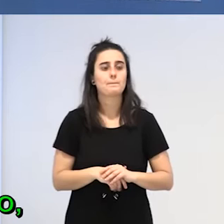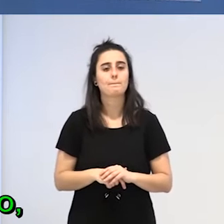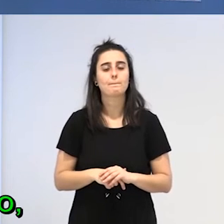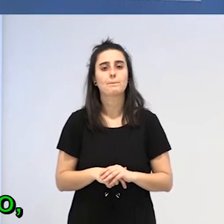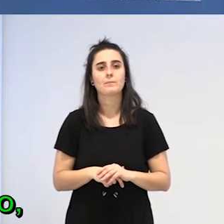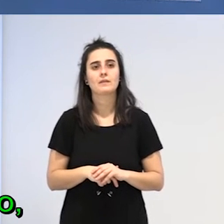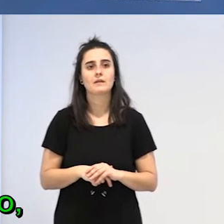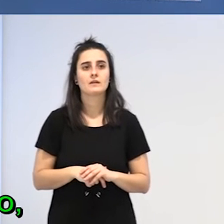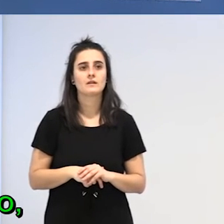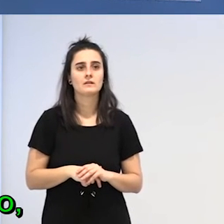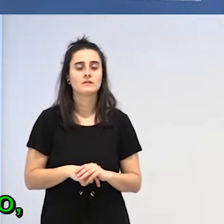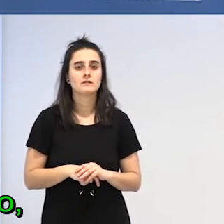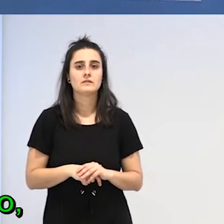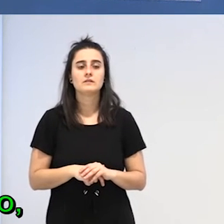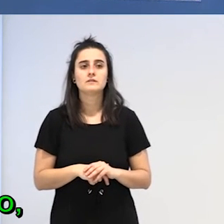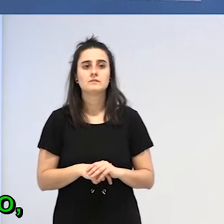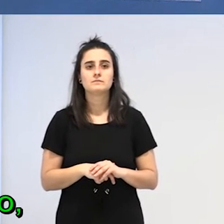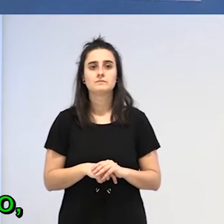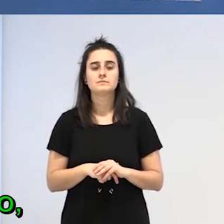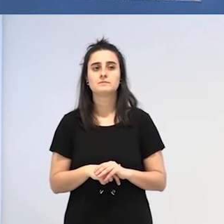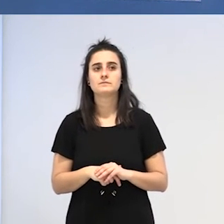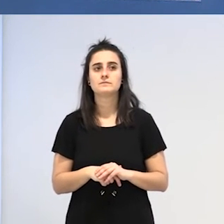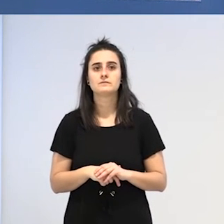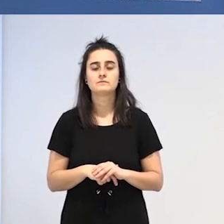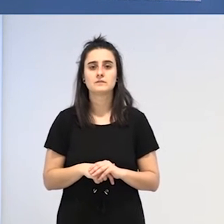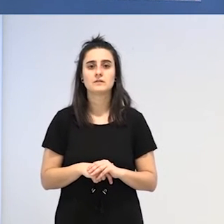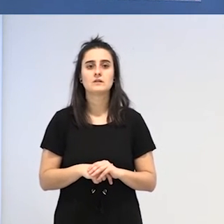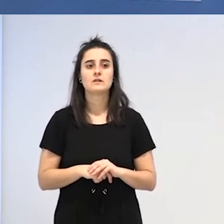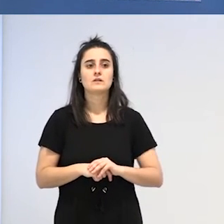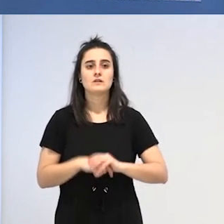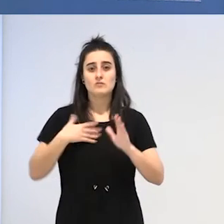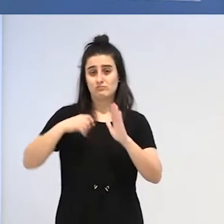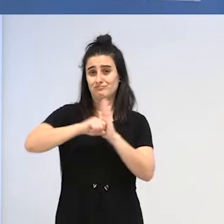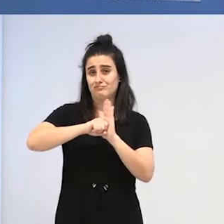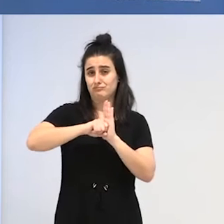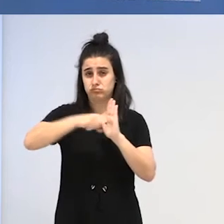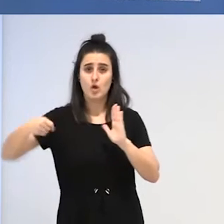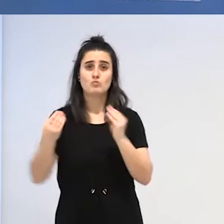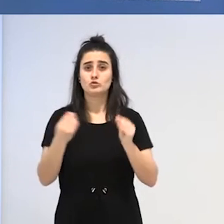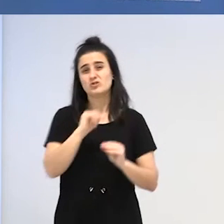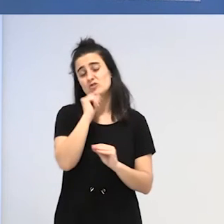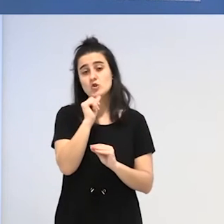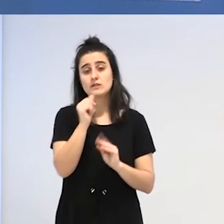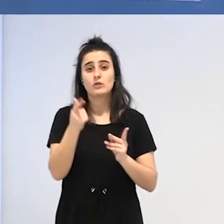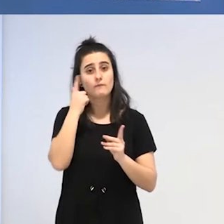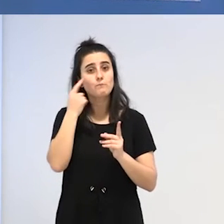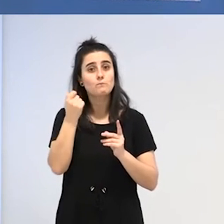Gero, hasiera astapenekin jarraitzeko, eta ez naiz enroiatuko asko,